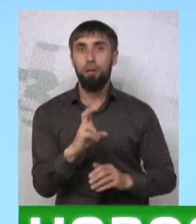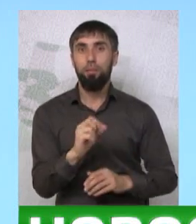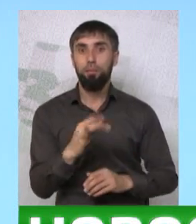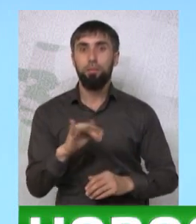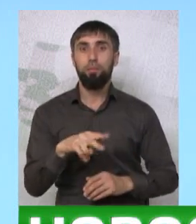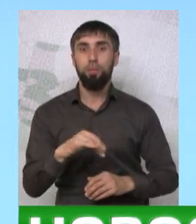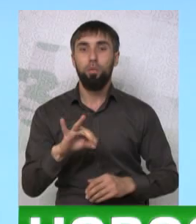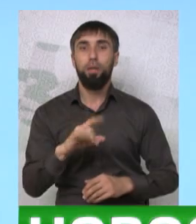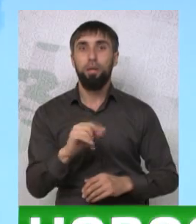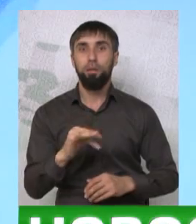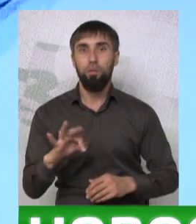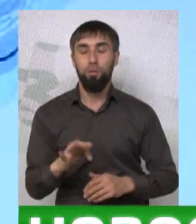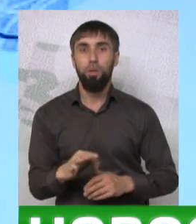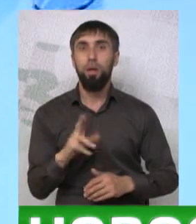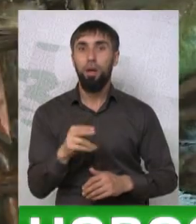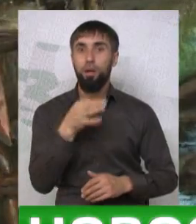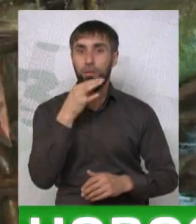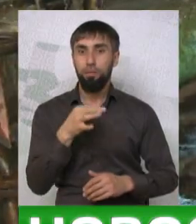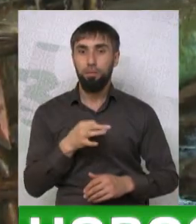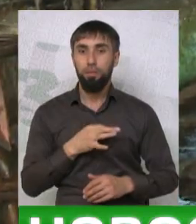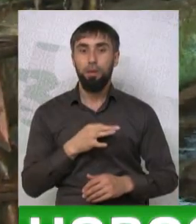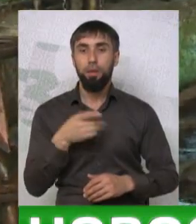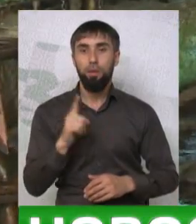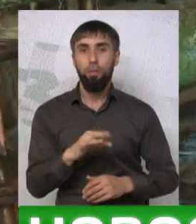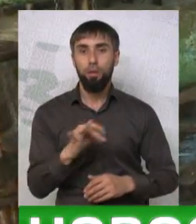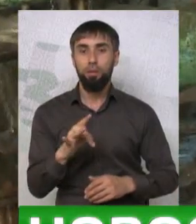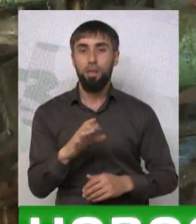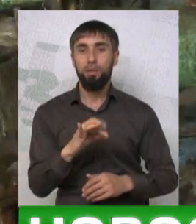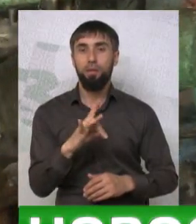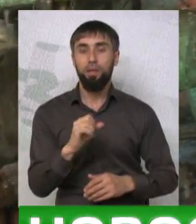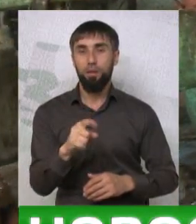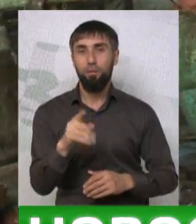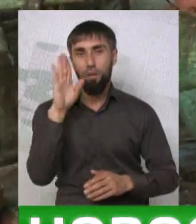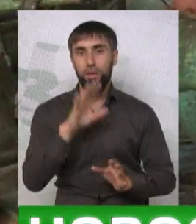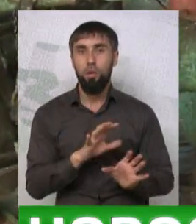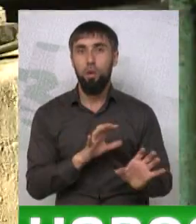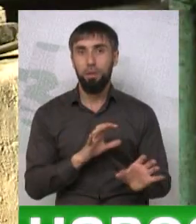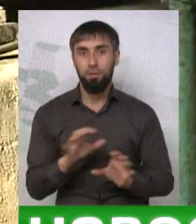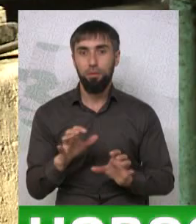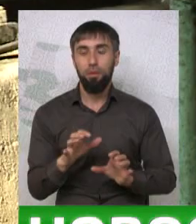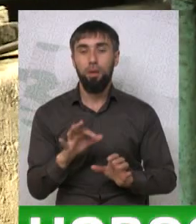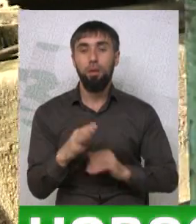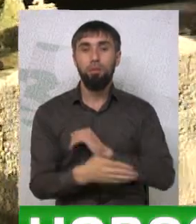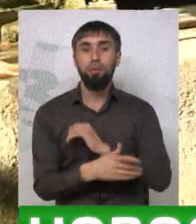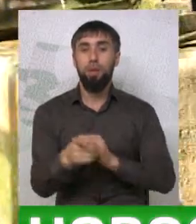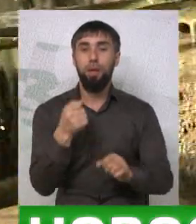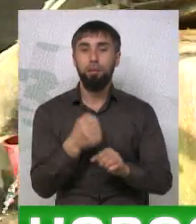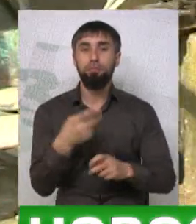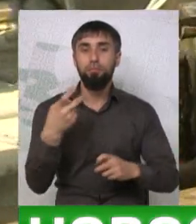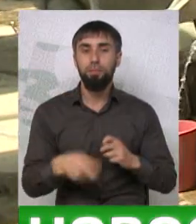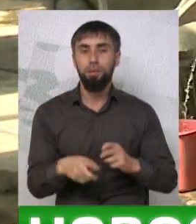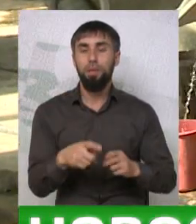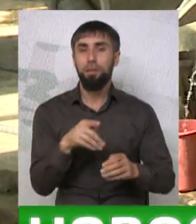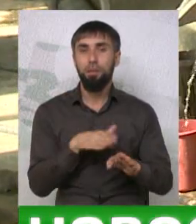Барсуки, Плиева и Экажева. Как сообщил единый оператор в сфере водоснабжения и водоотведения, последствия аварии устраняли